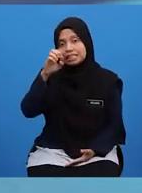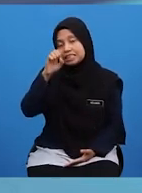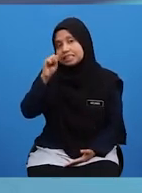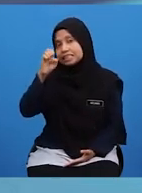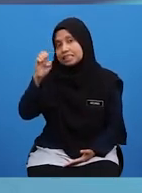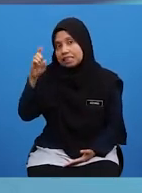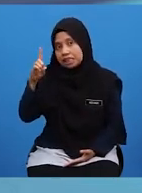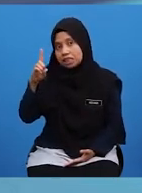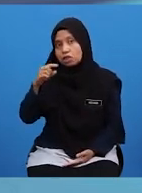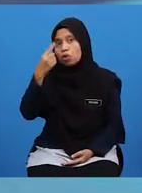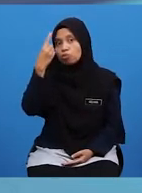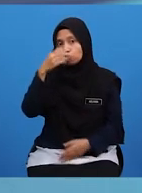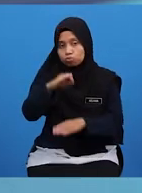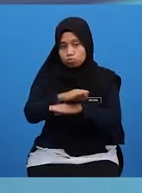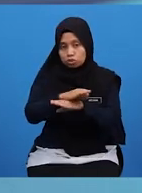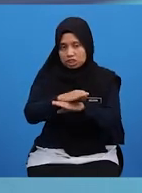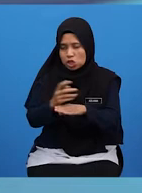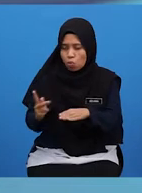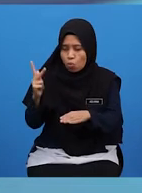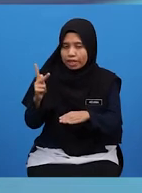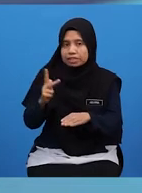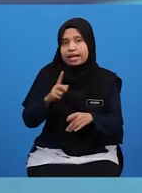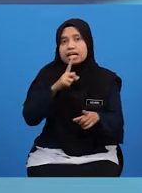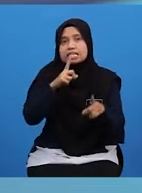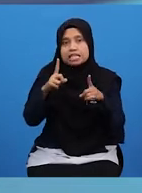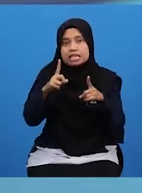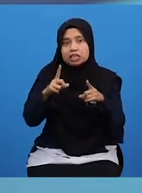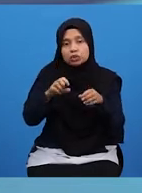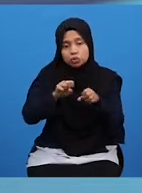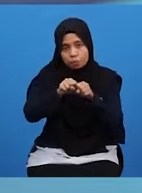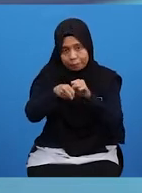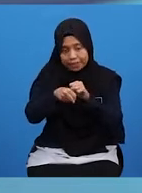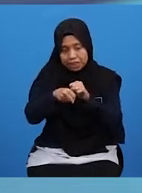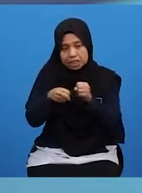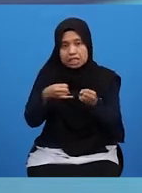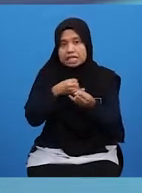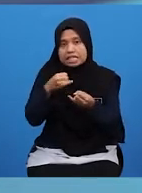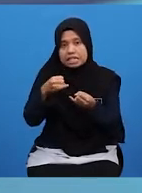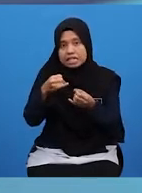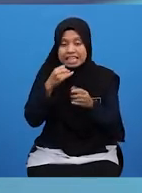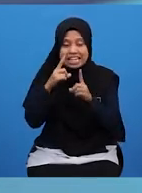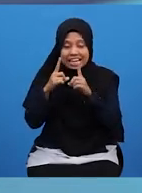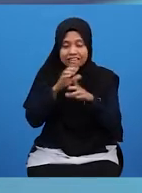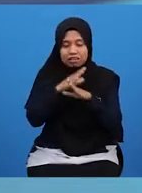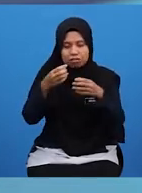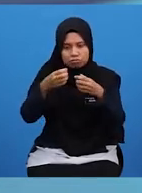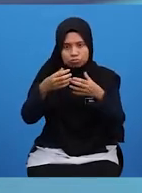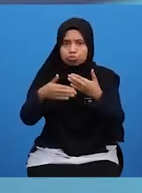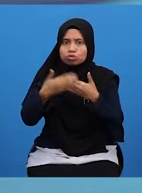Ia berfungsi untuk menguatkan lilin agar lilin yang dicanting tidak mudah patah.